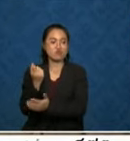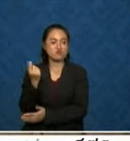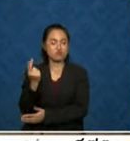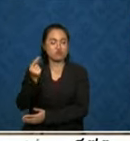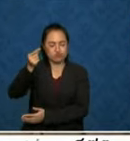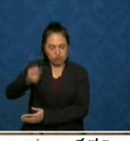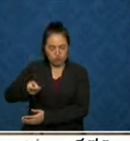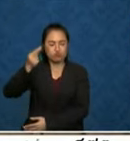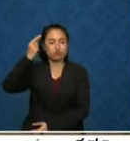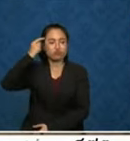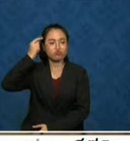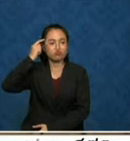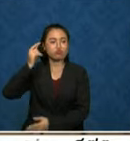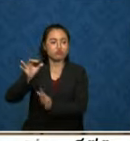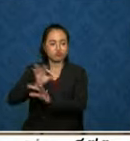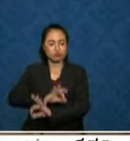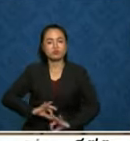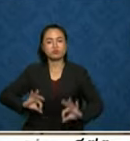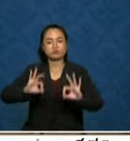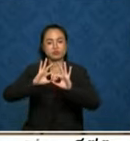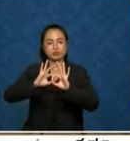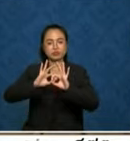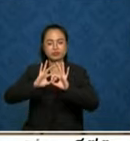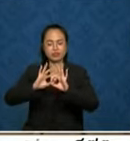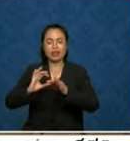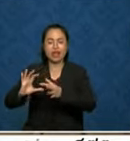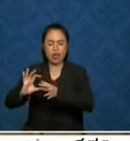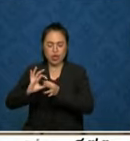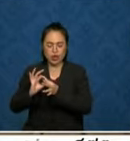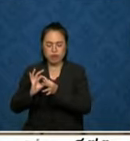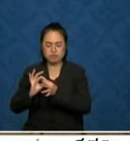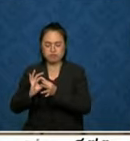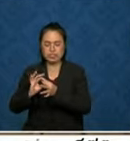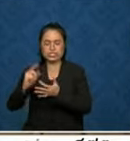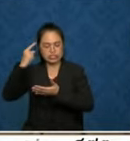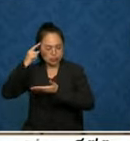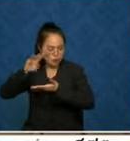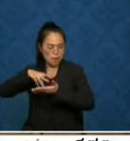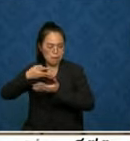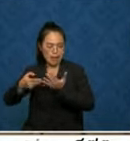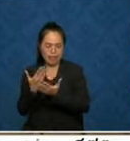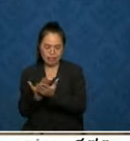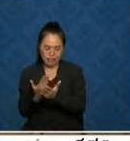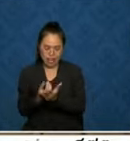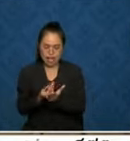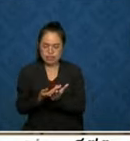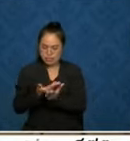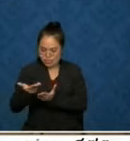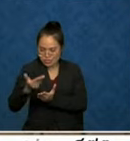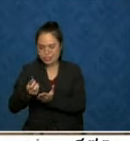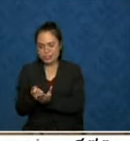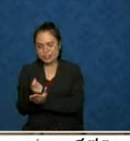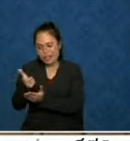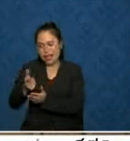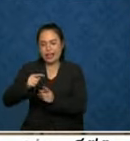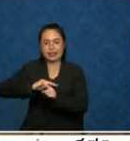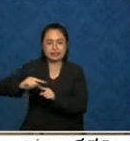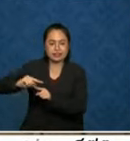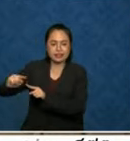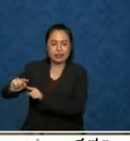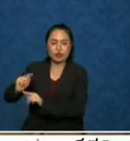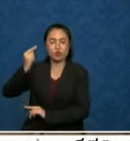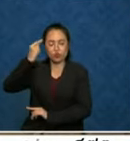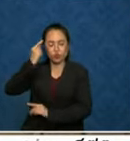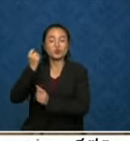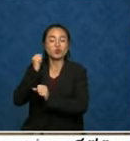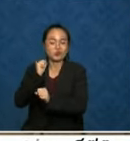จำเป็นมากนะคะเพราะว่าจะทำให้เราวางแผนการใช้จ่ายเงินได้อย่างถูกต้องนะคะเป็นการทำให้เราท